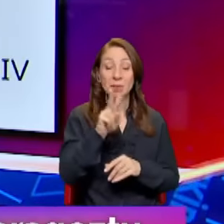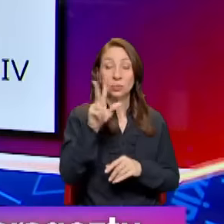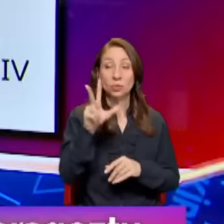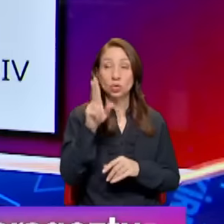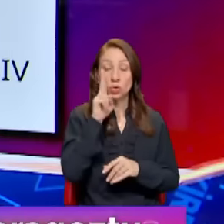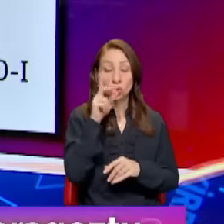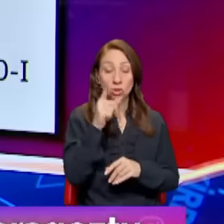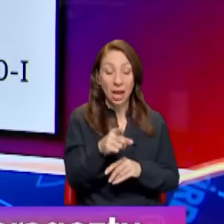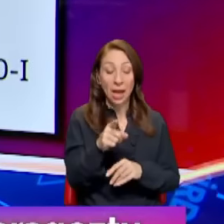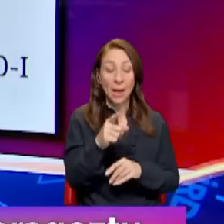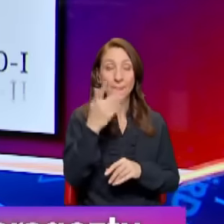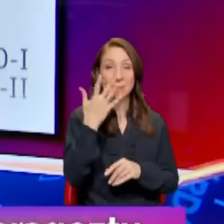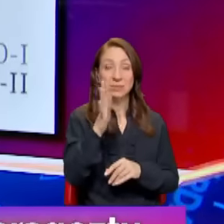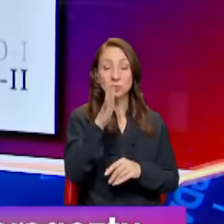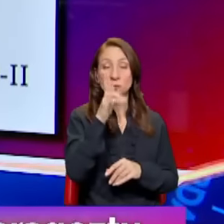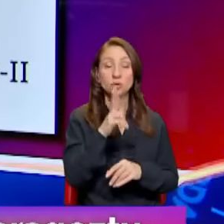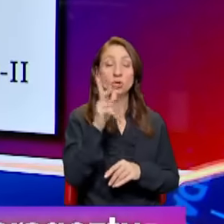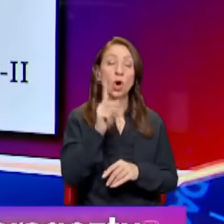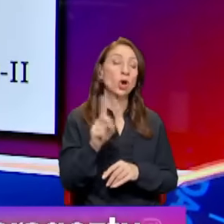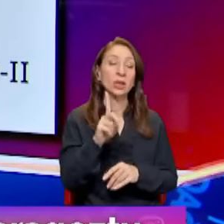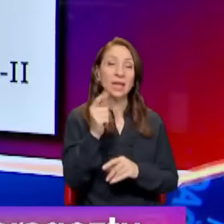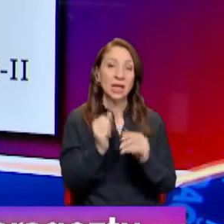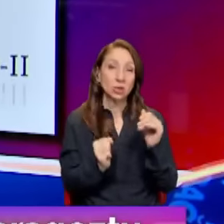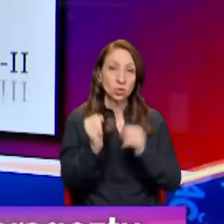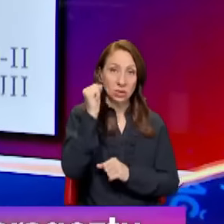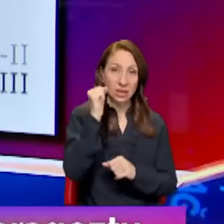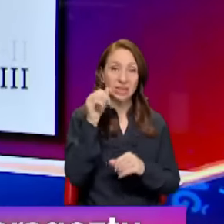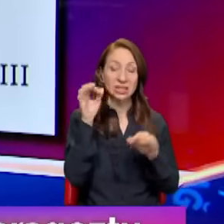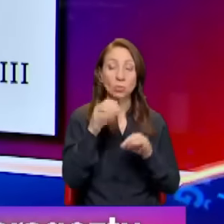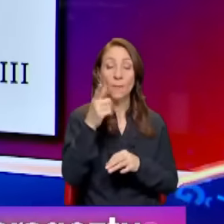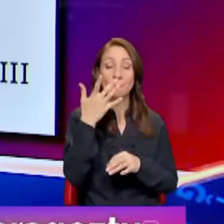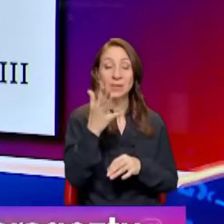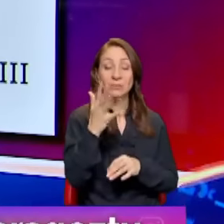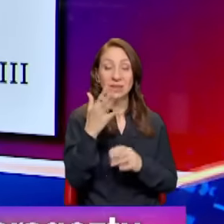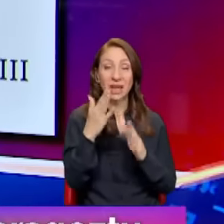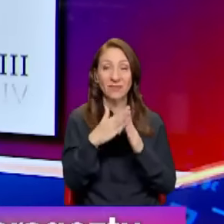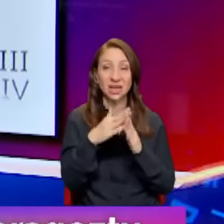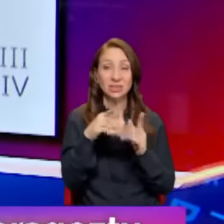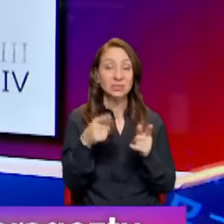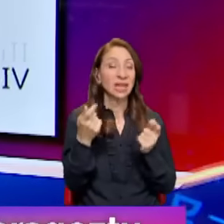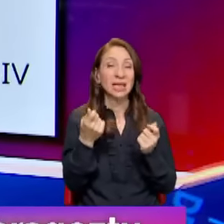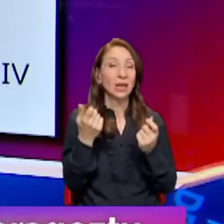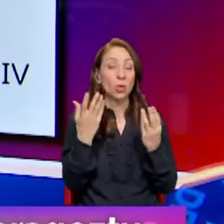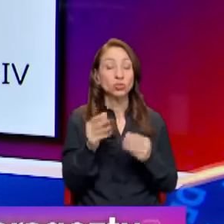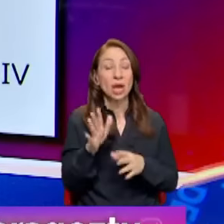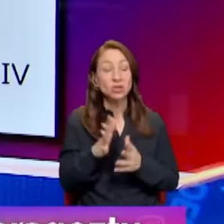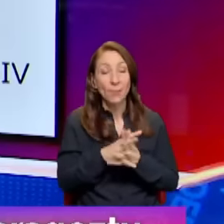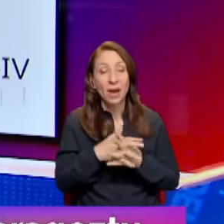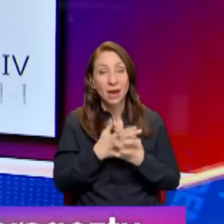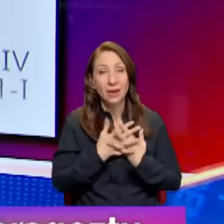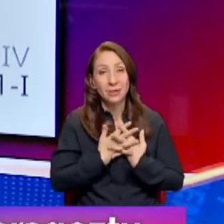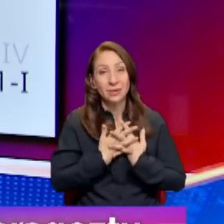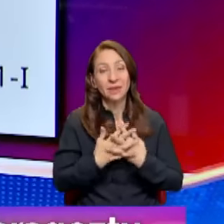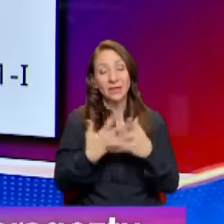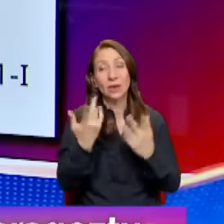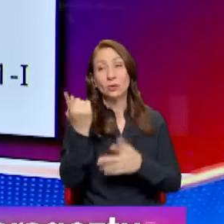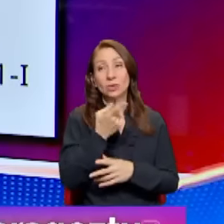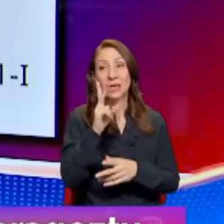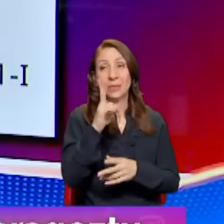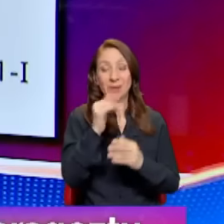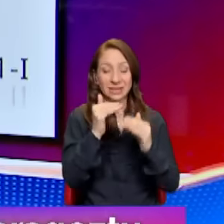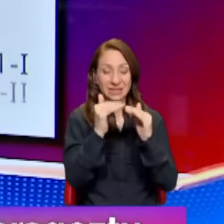2022'de 5310 liraya yükseldi şimdi o 5000'lik evler ne kadar olmuştur acaba ve İşte %